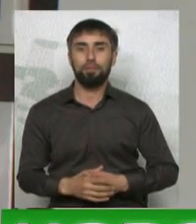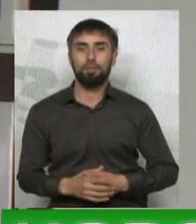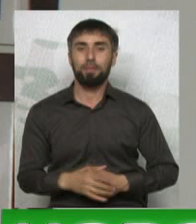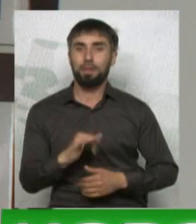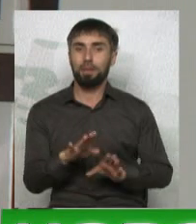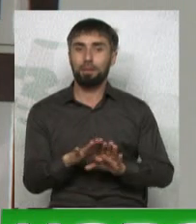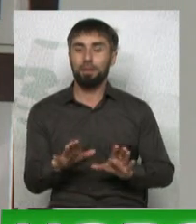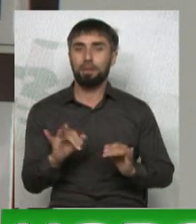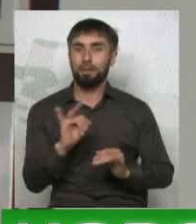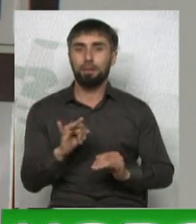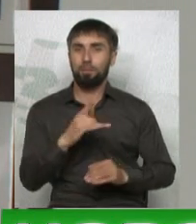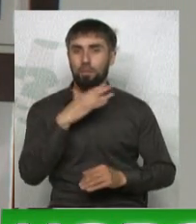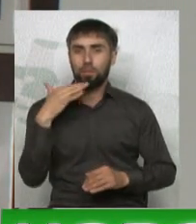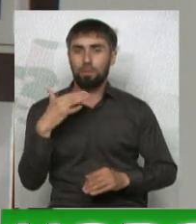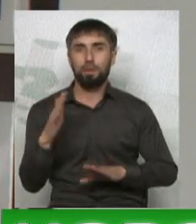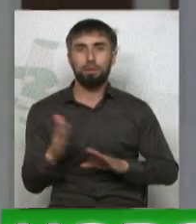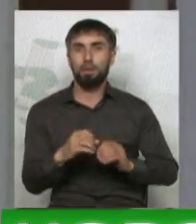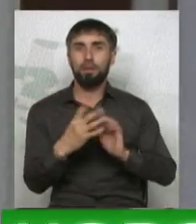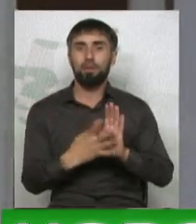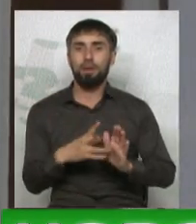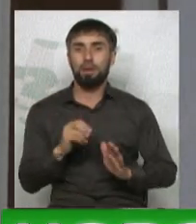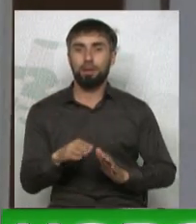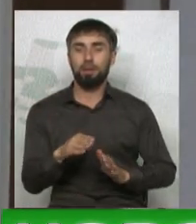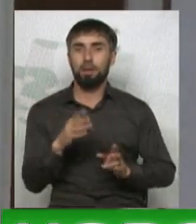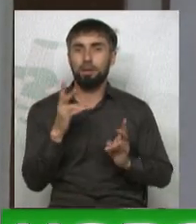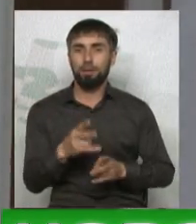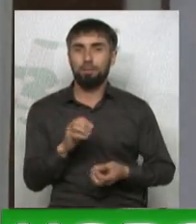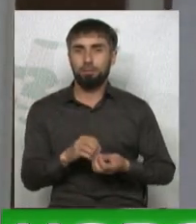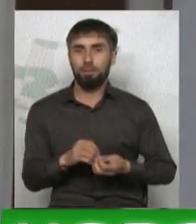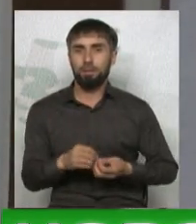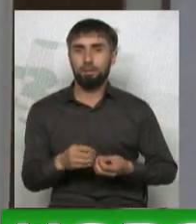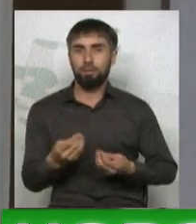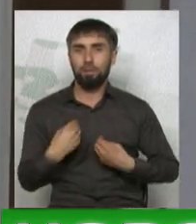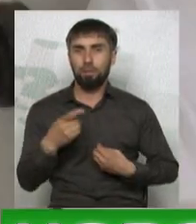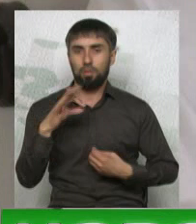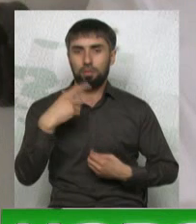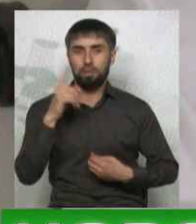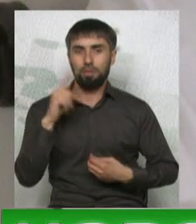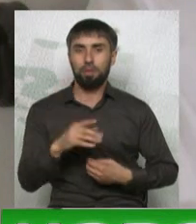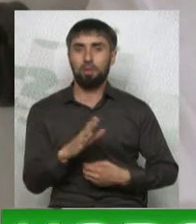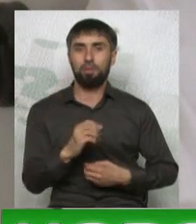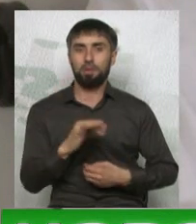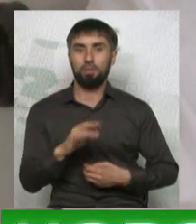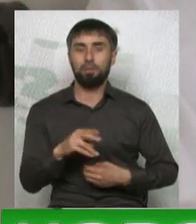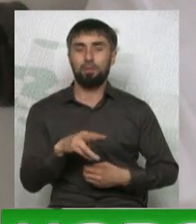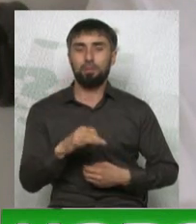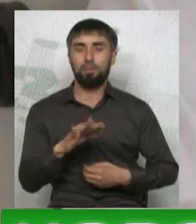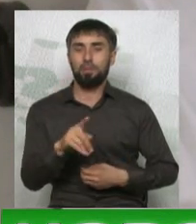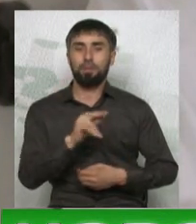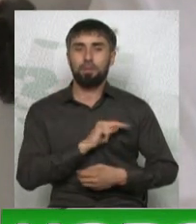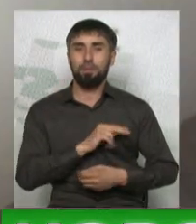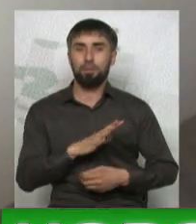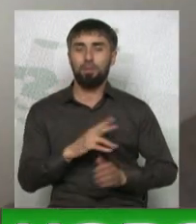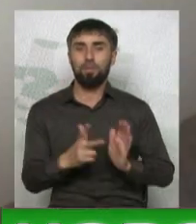И таких историй немало. Даже спустя 19 лет раны по-прежнему дают о себе знать. Васанбек Мережков в правоохранительной системе